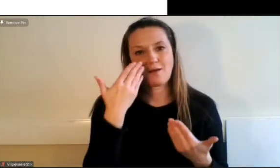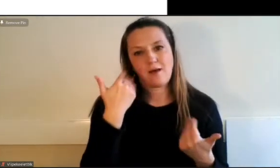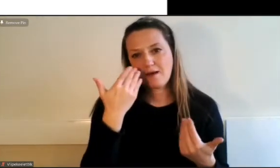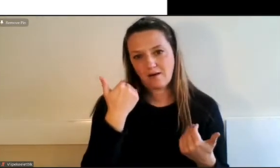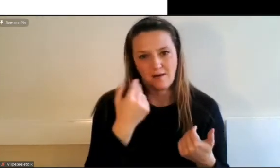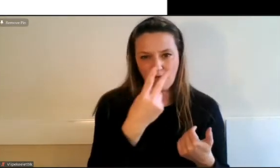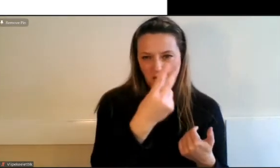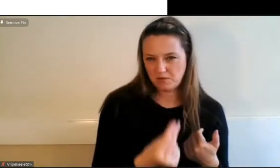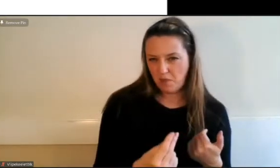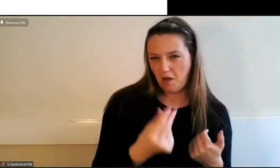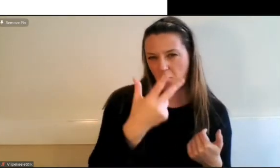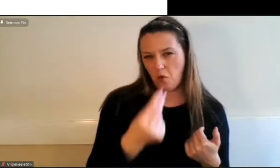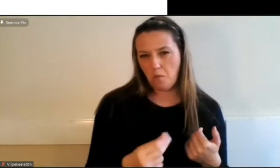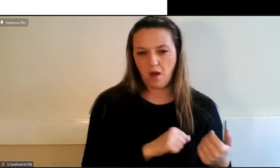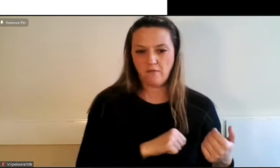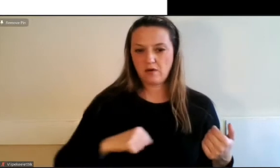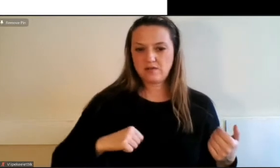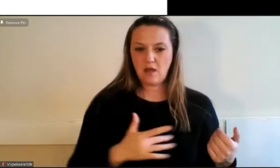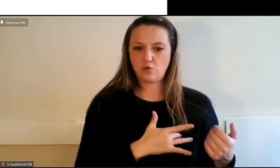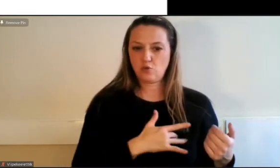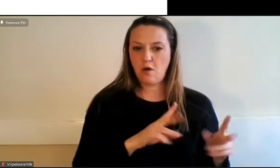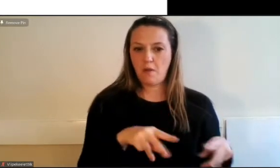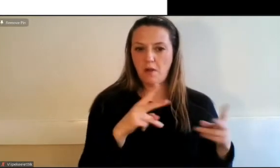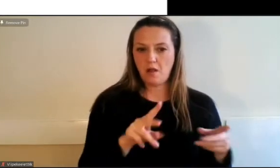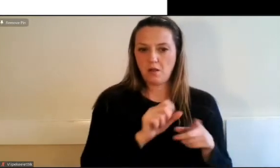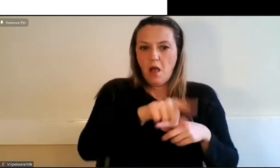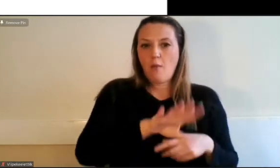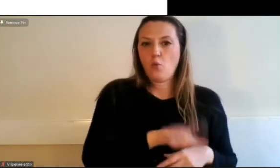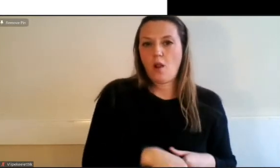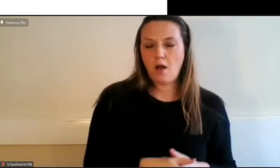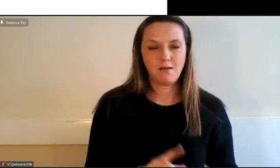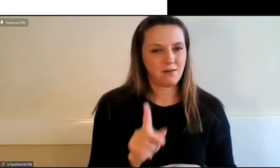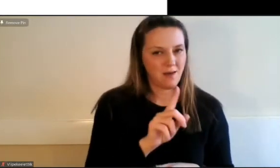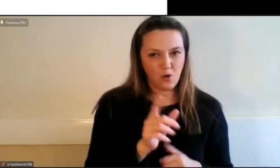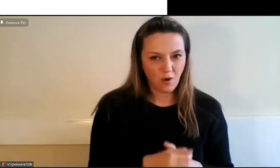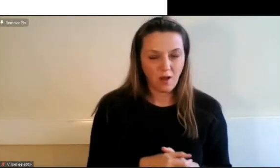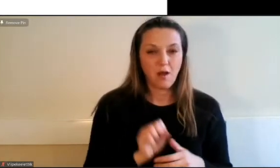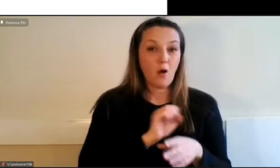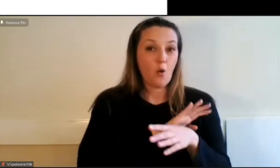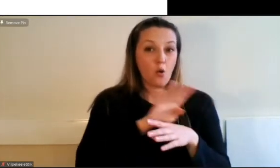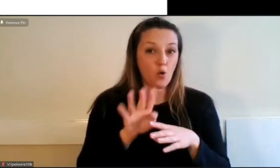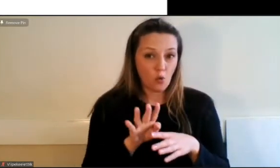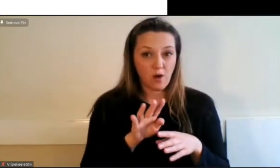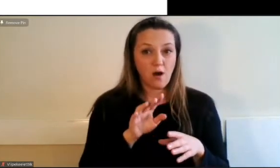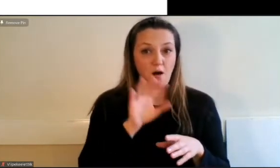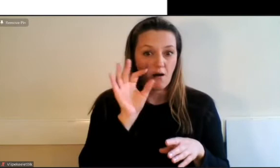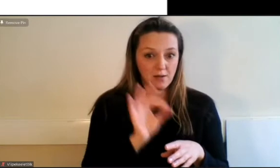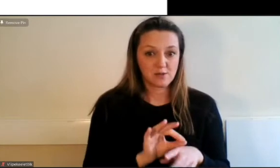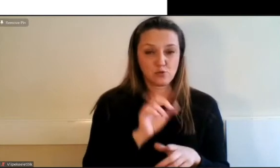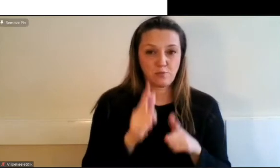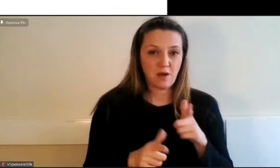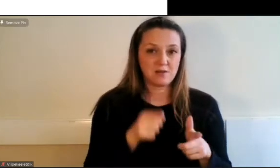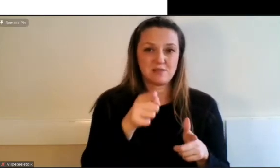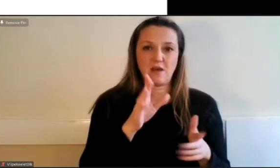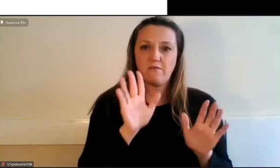kodus hakkama. Ja siin on võetud Ameerika andmete põhjal välja pandud siia paremale